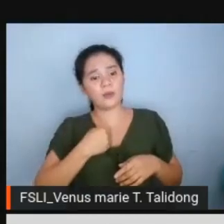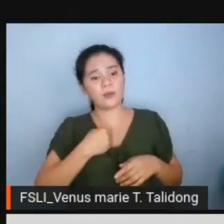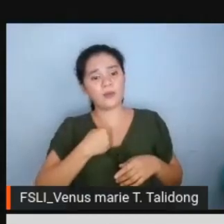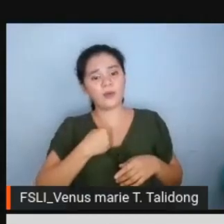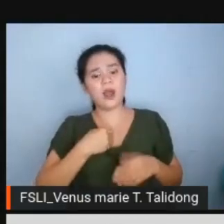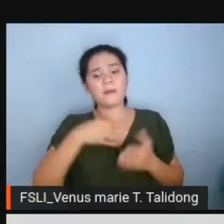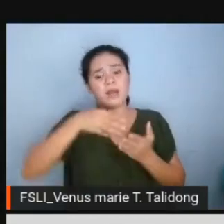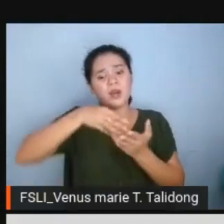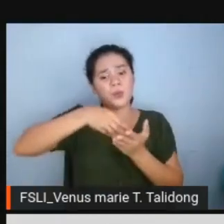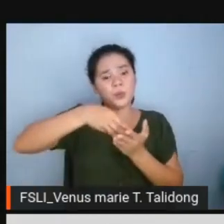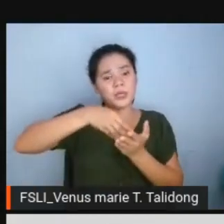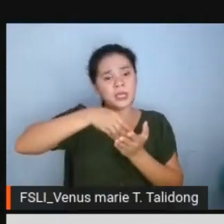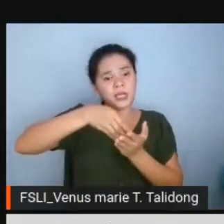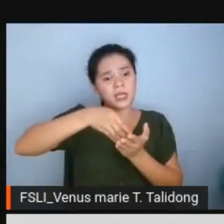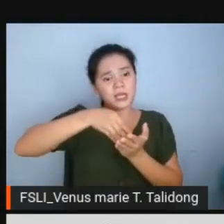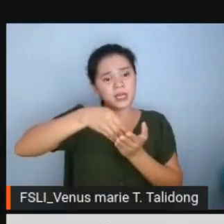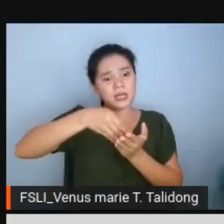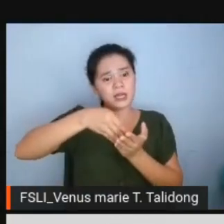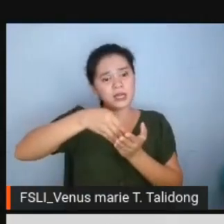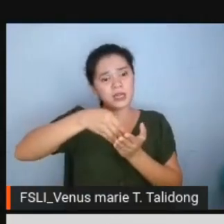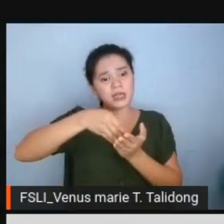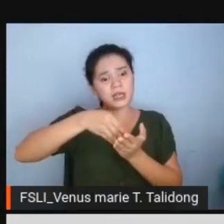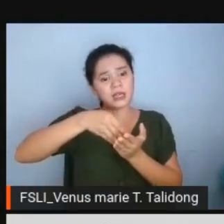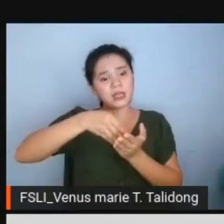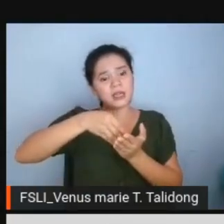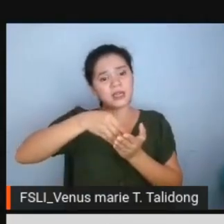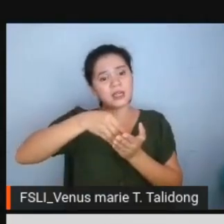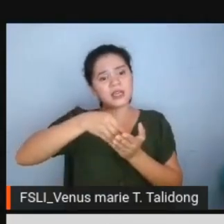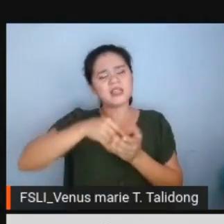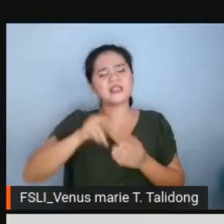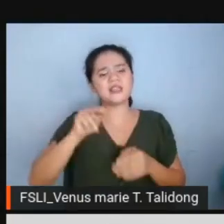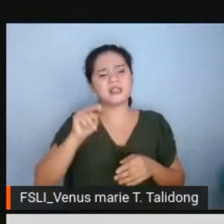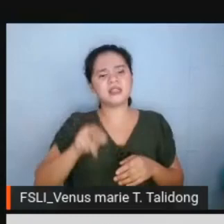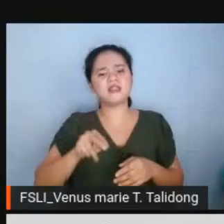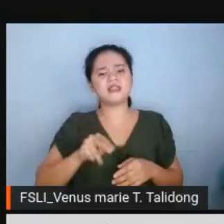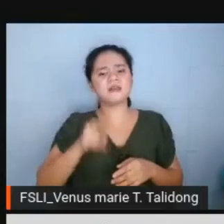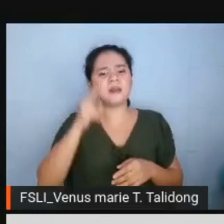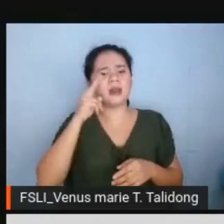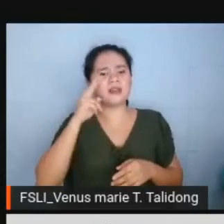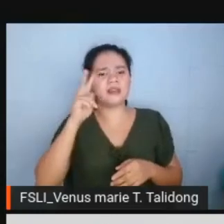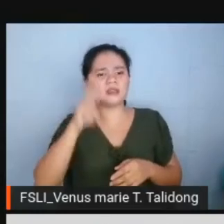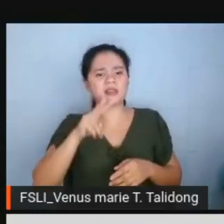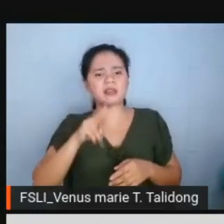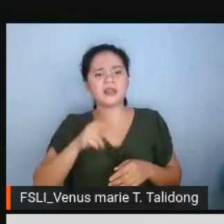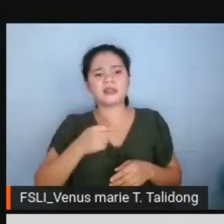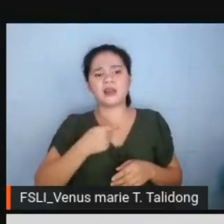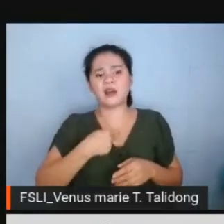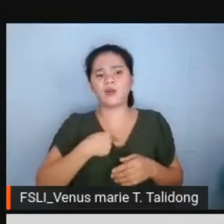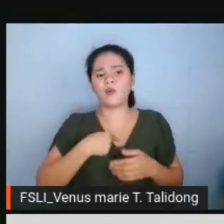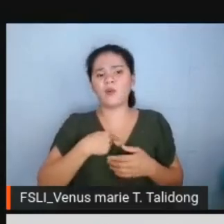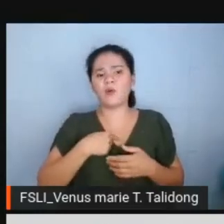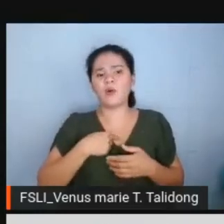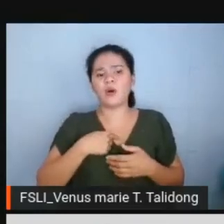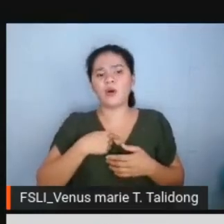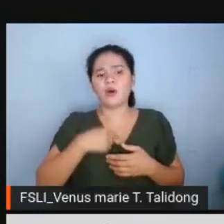ano ay kailangan makita din nila na marunong tayong lumaban. Not that I'm encouraging